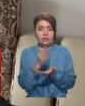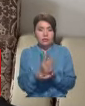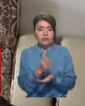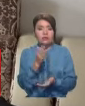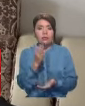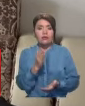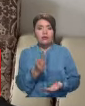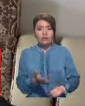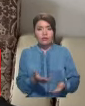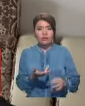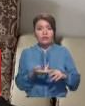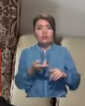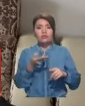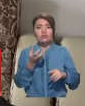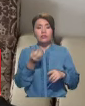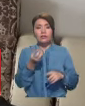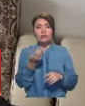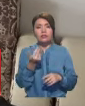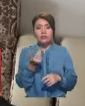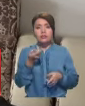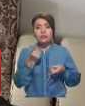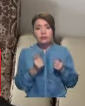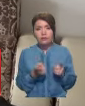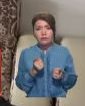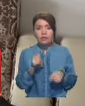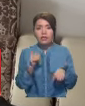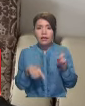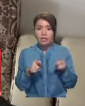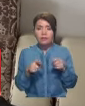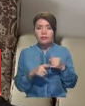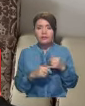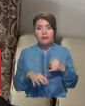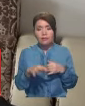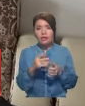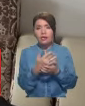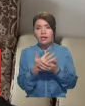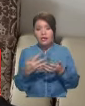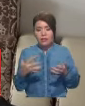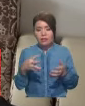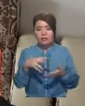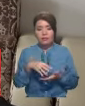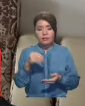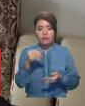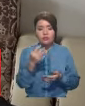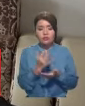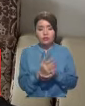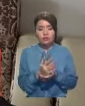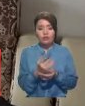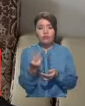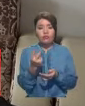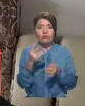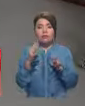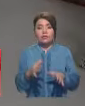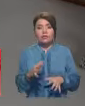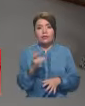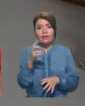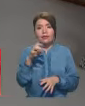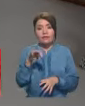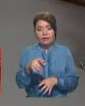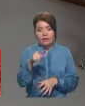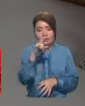И да, действительно, редкоземельные элементы, они могут стать второй нефтью в Казахстане.